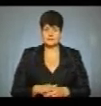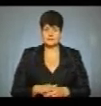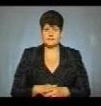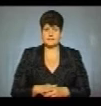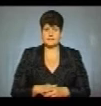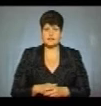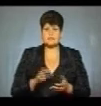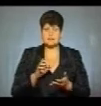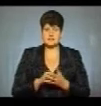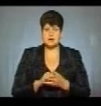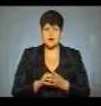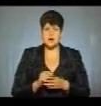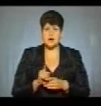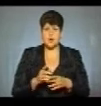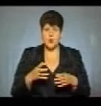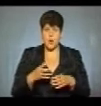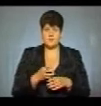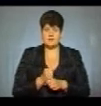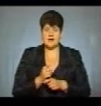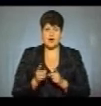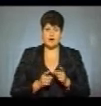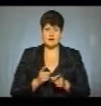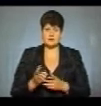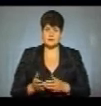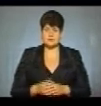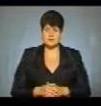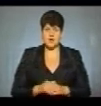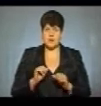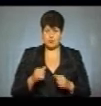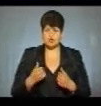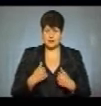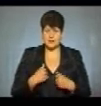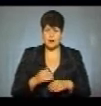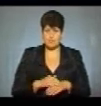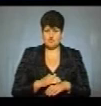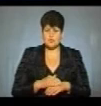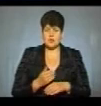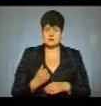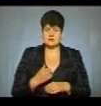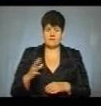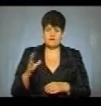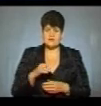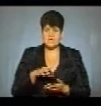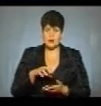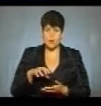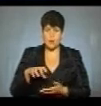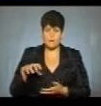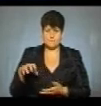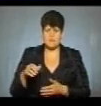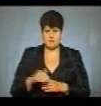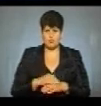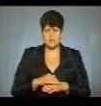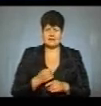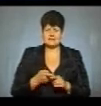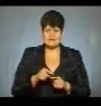Займатися оптимізацією, займатися реорганізацією. А можна нам, будь ласка, всі копії, будь ласка,